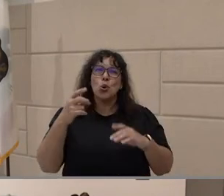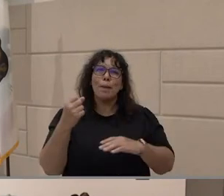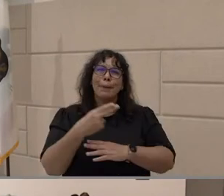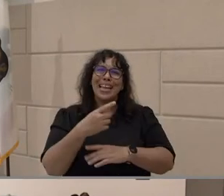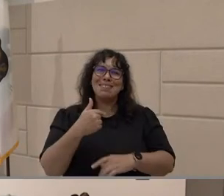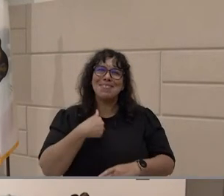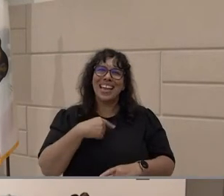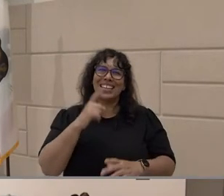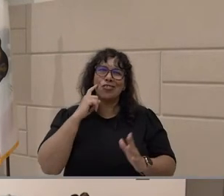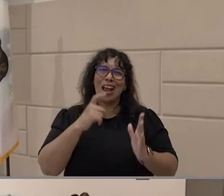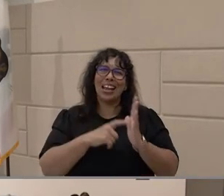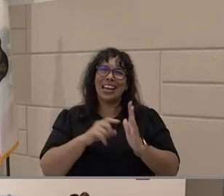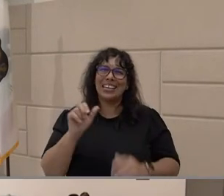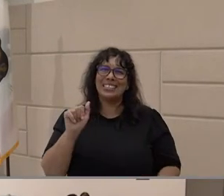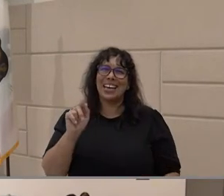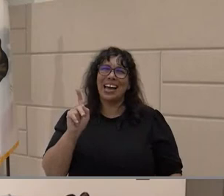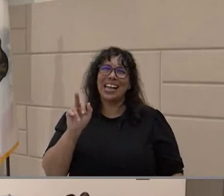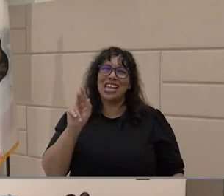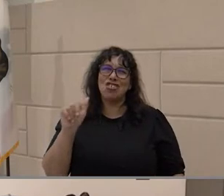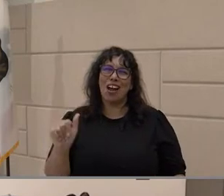เนสไร